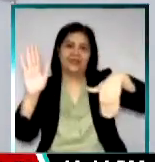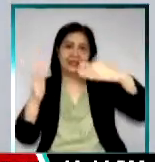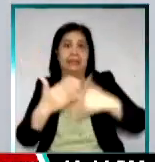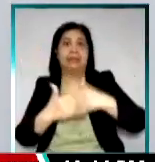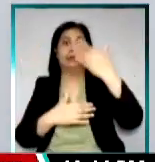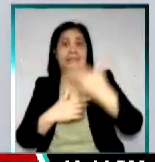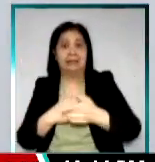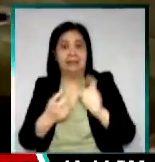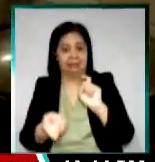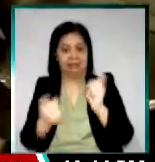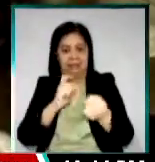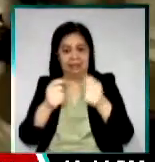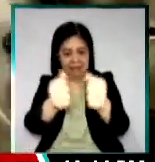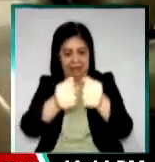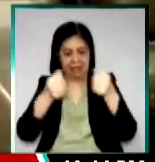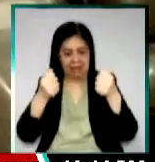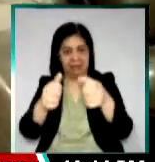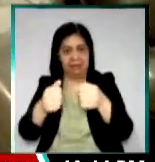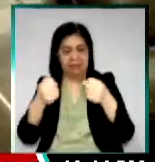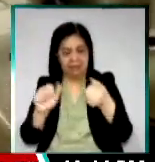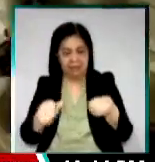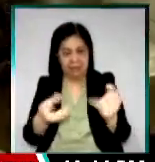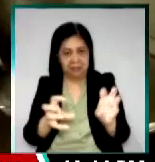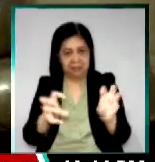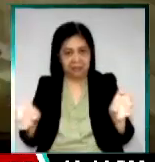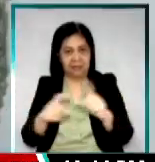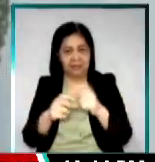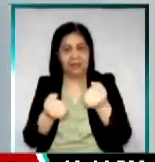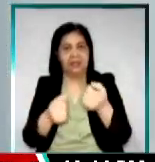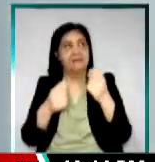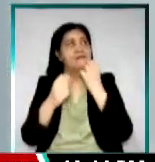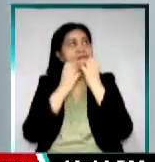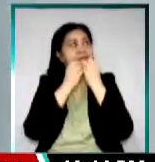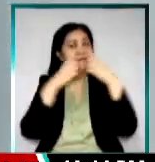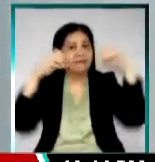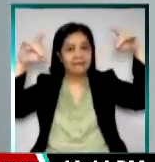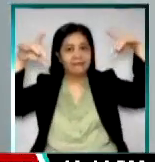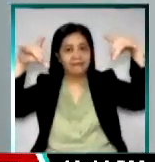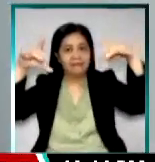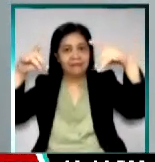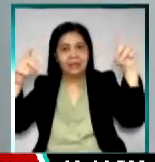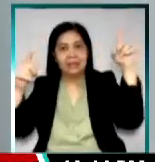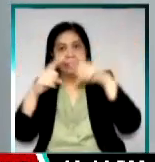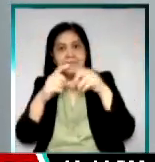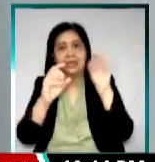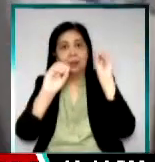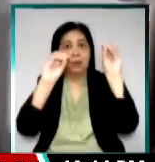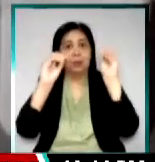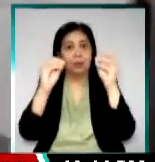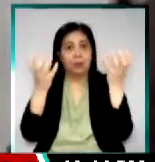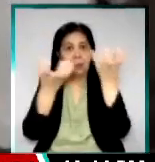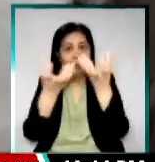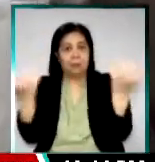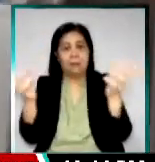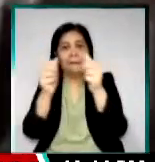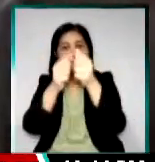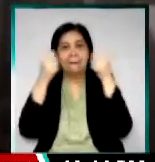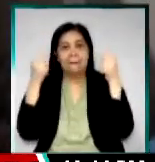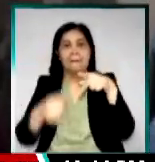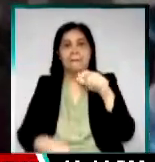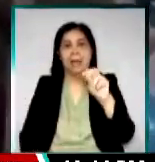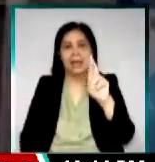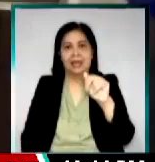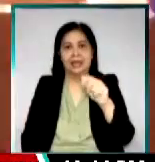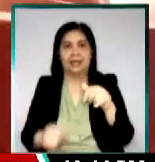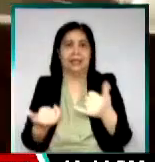mga cabinet handles, paglalagay ng mga energy-saving lights, hanggang sa nagkabit na ng mini pantry. Mula sa ganitong